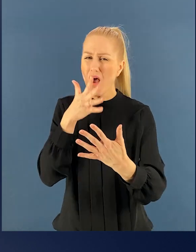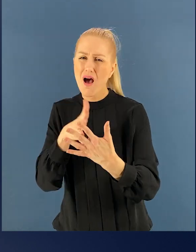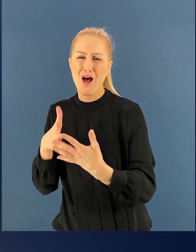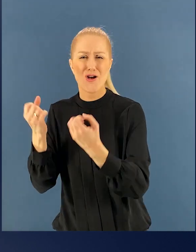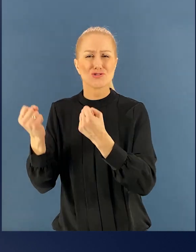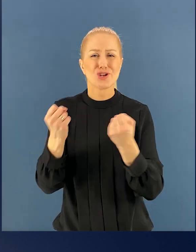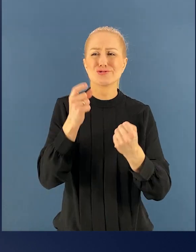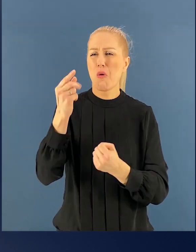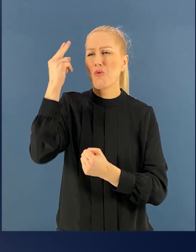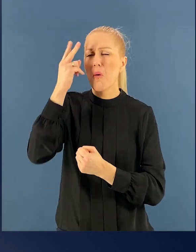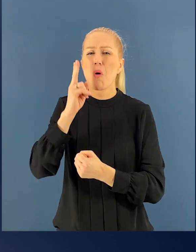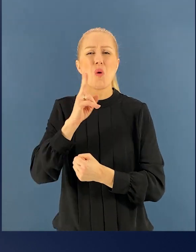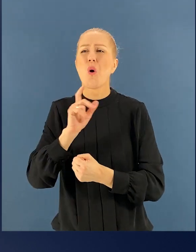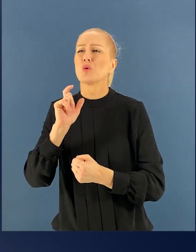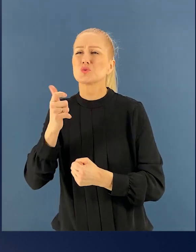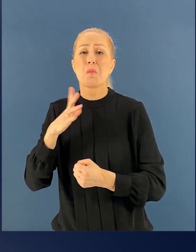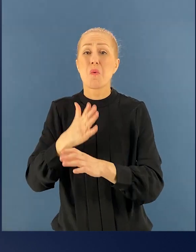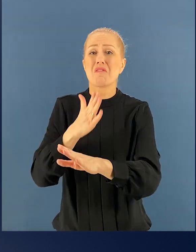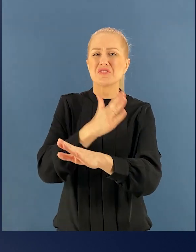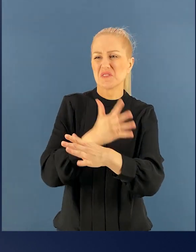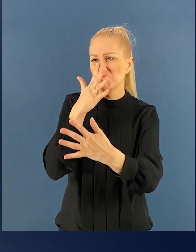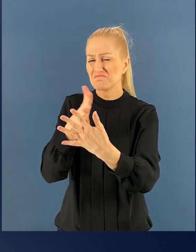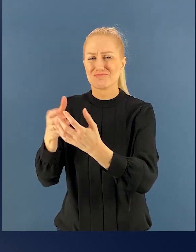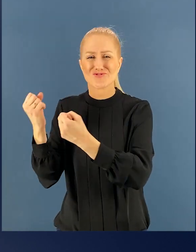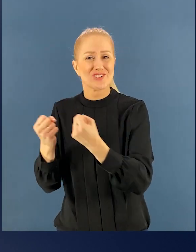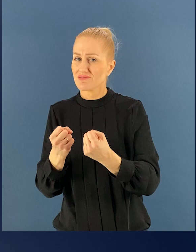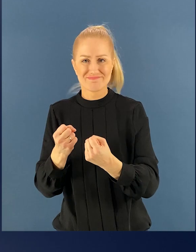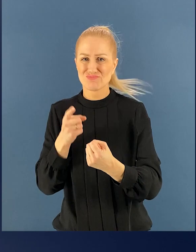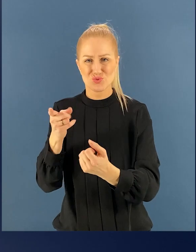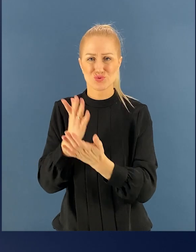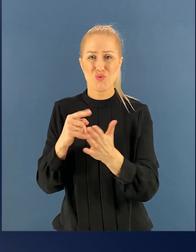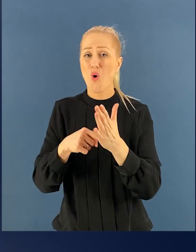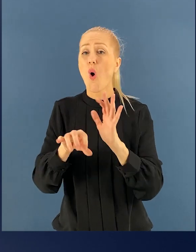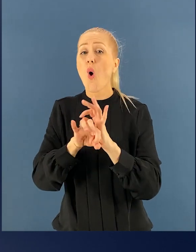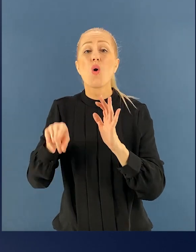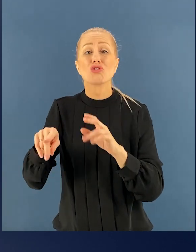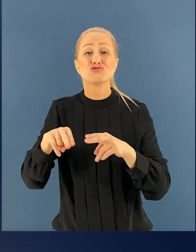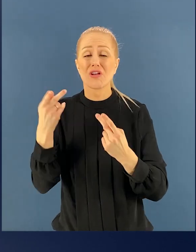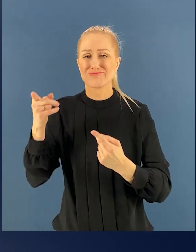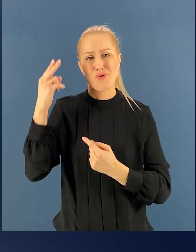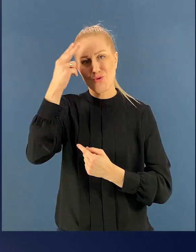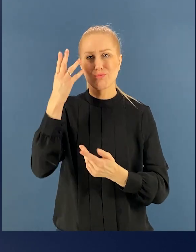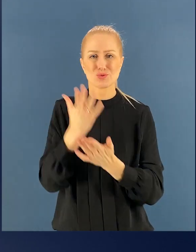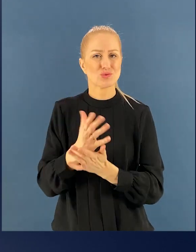było załamanie się. Komuniści sami w ten sposób załamali wartość, na której się